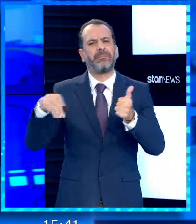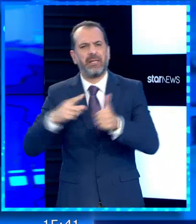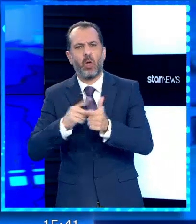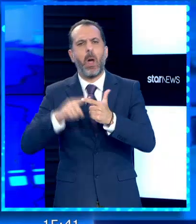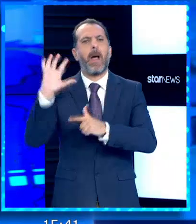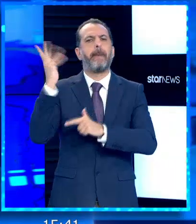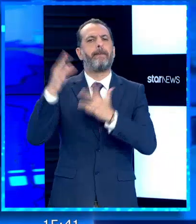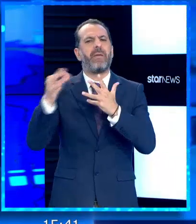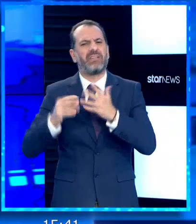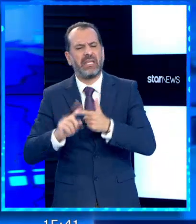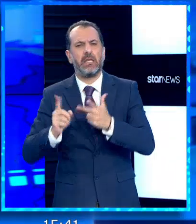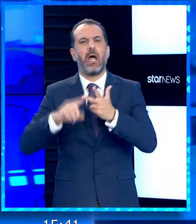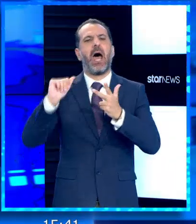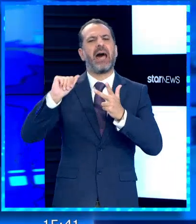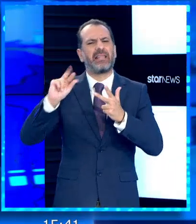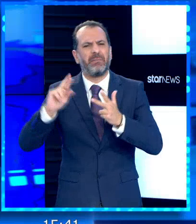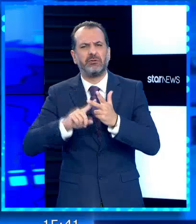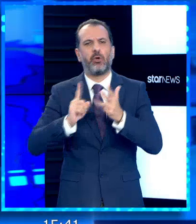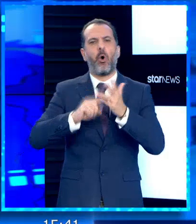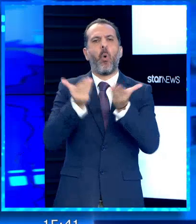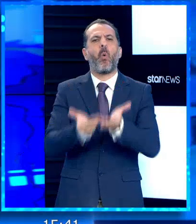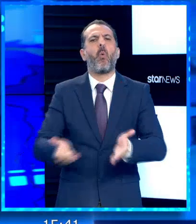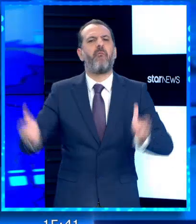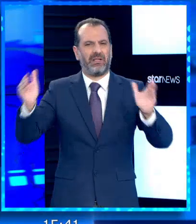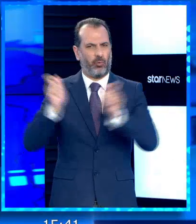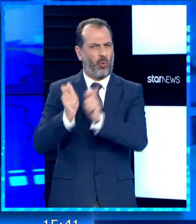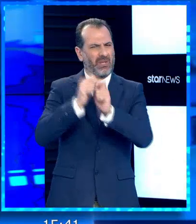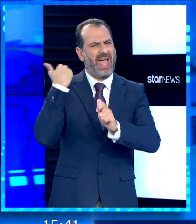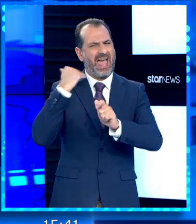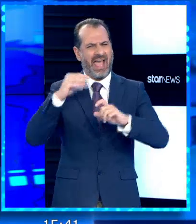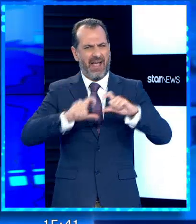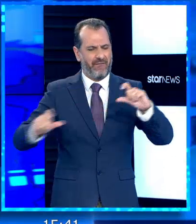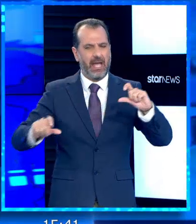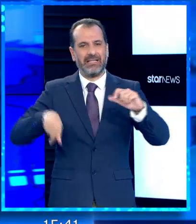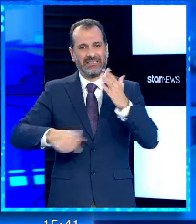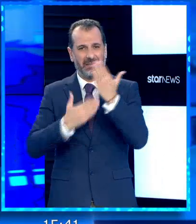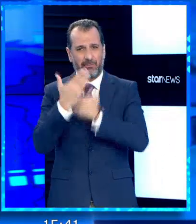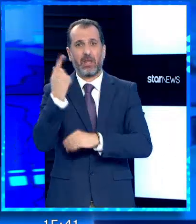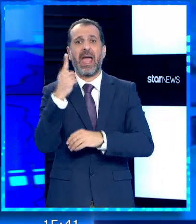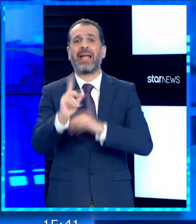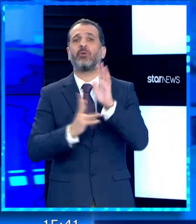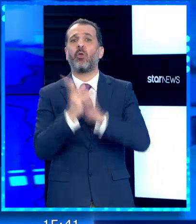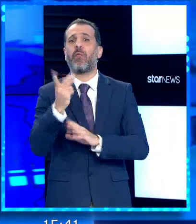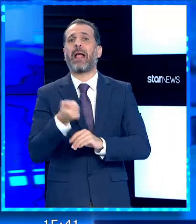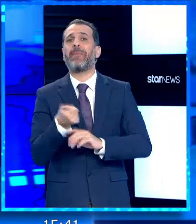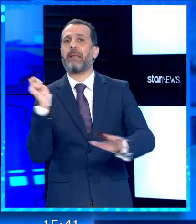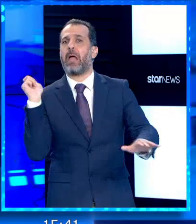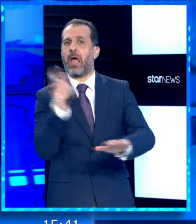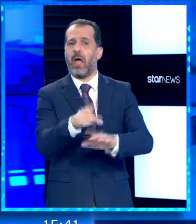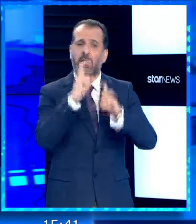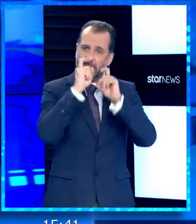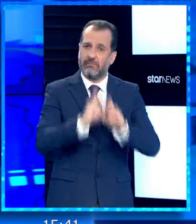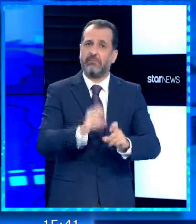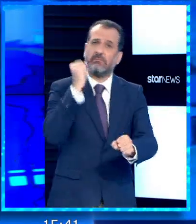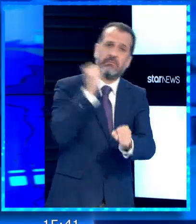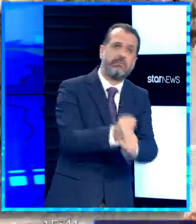Πευκή, Αρτεμίσιο και Γούβες έλαβαν το πρωί μήνυμα 112 για απαγόρευση κυκλοφορίας. Τρομακτική ήταν η κατάσταση